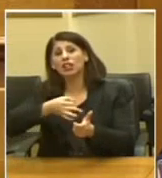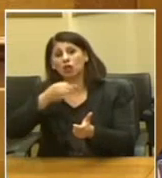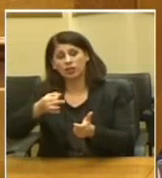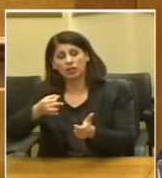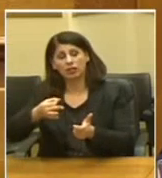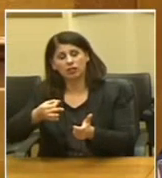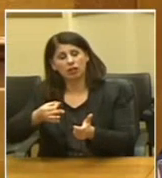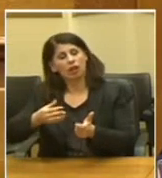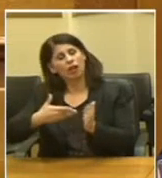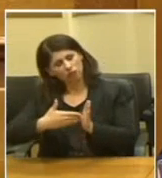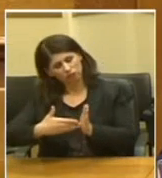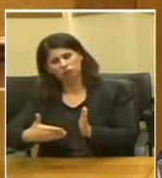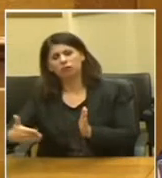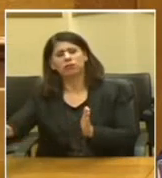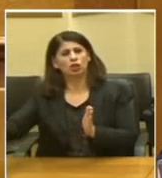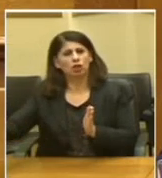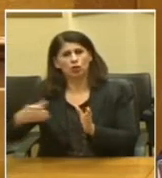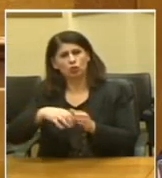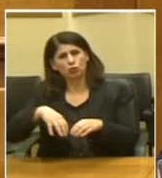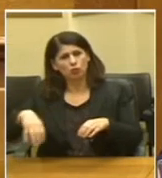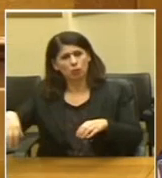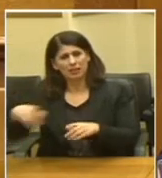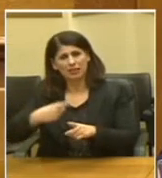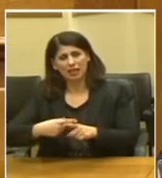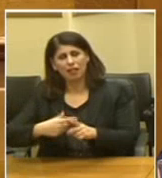μας, αναφορικά με όλα τα κρίσιμα εθνικά μας θέματα.